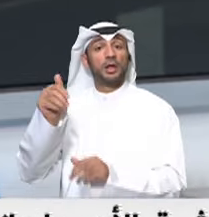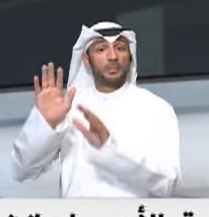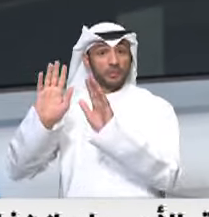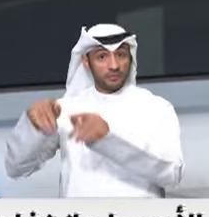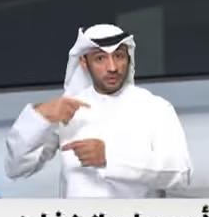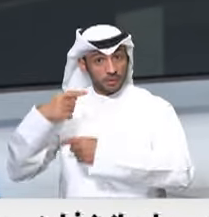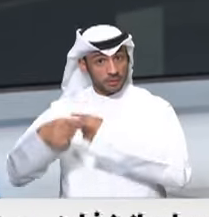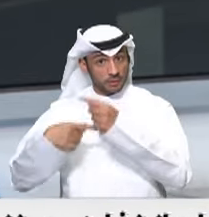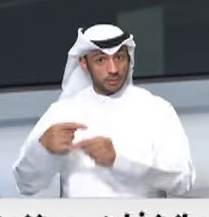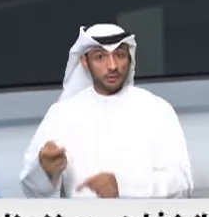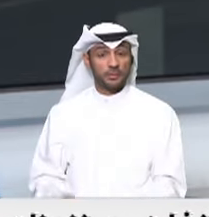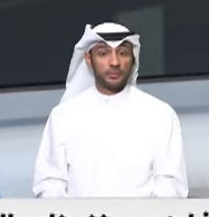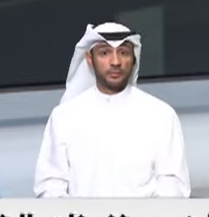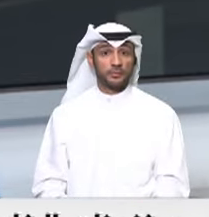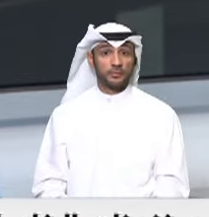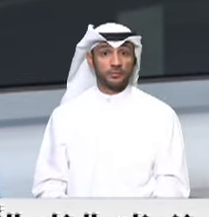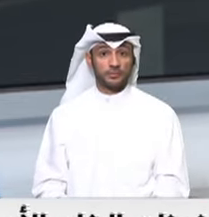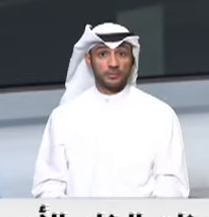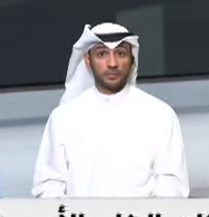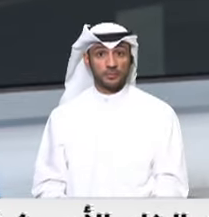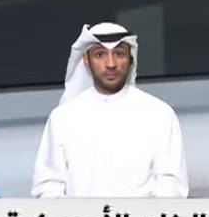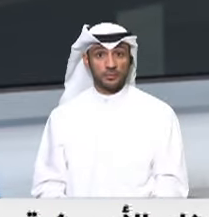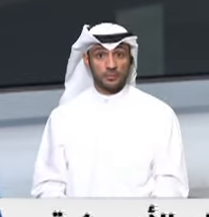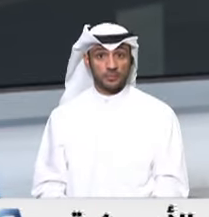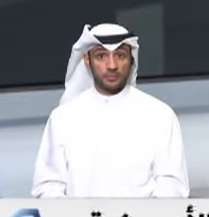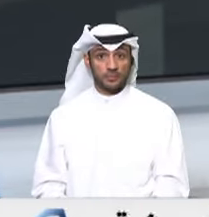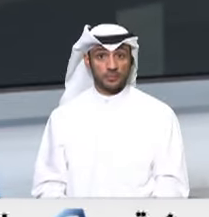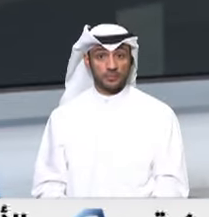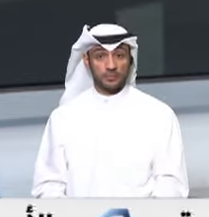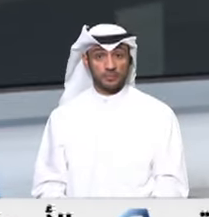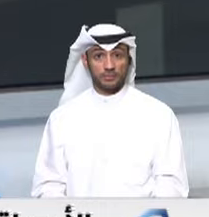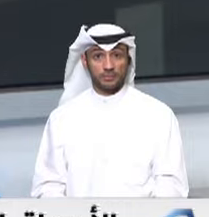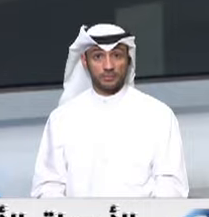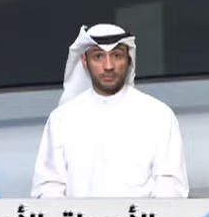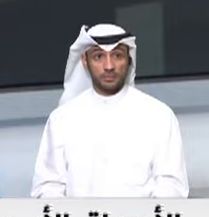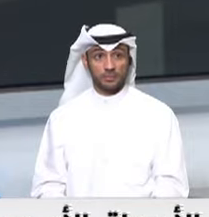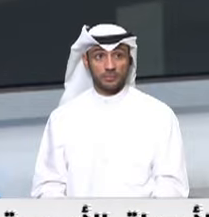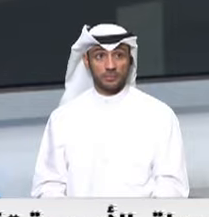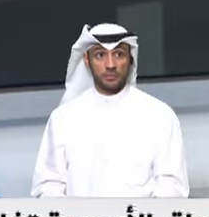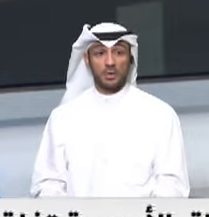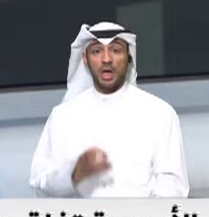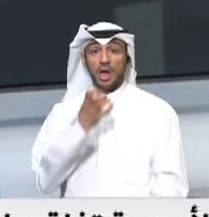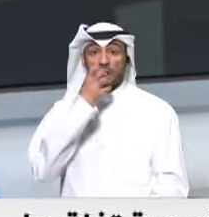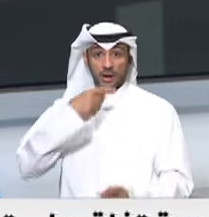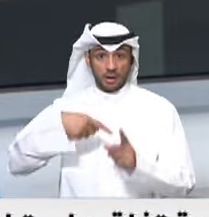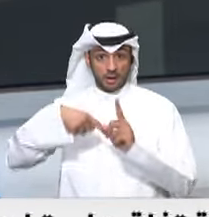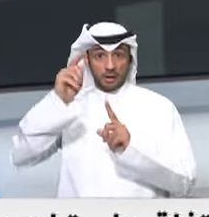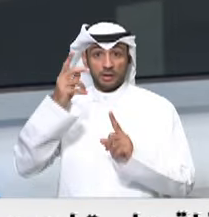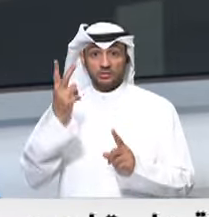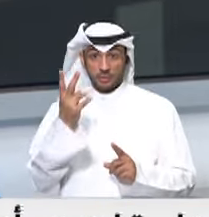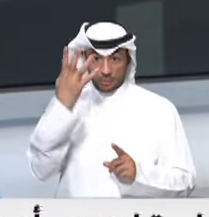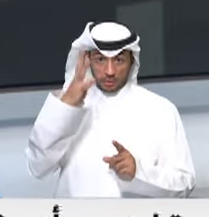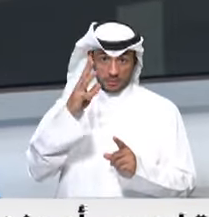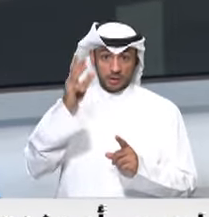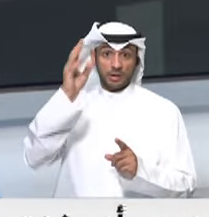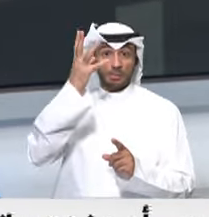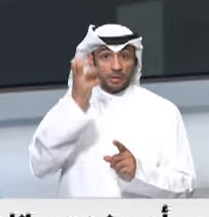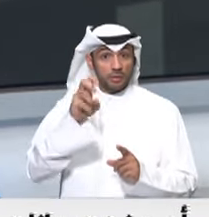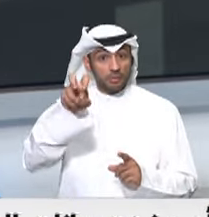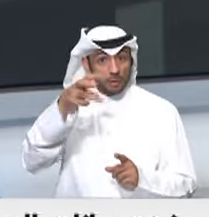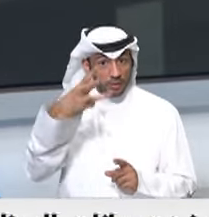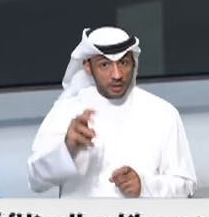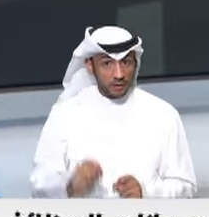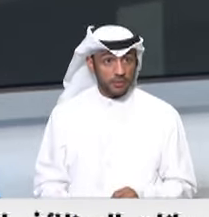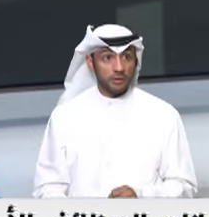38 ومن 10 لى 30 في يوم الاحد واجواء مشمسه تتراجع الحراره شوي 47 العظم وصغرى 32 و 47 مثلها في